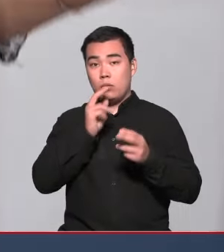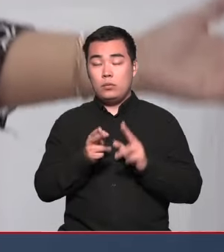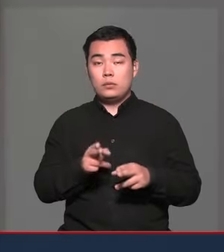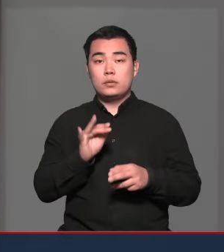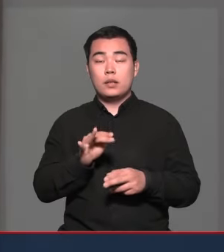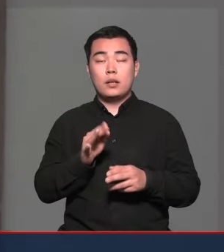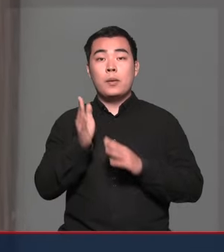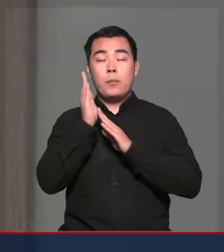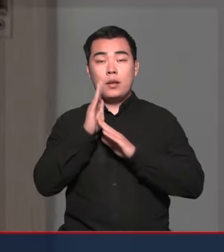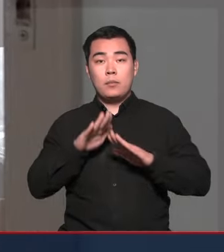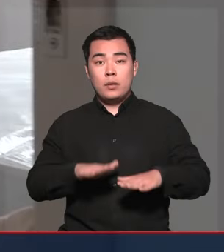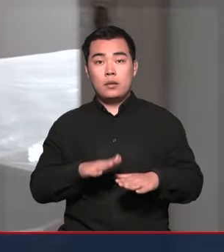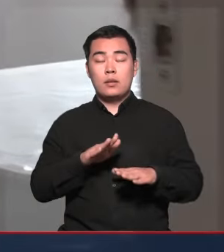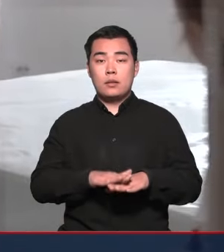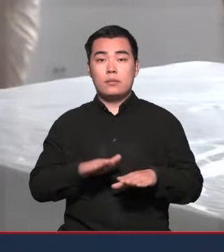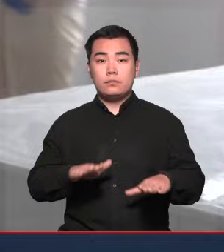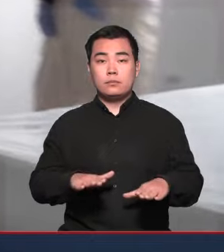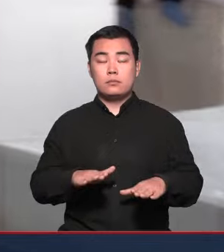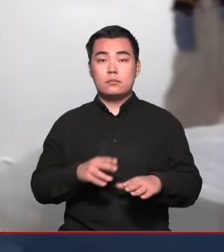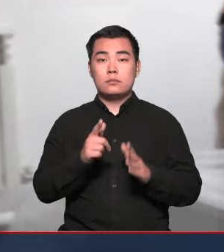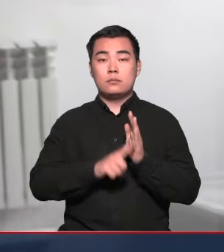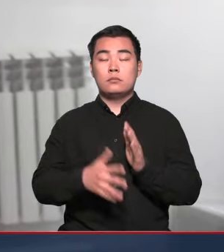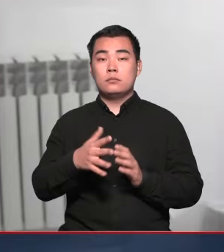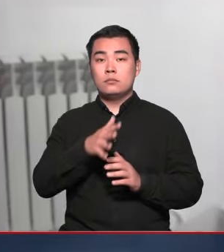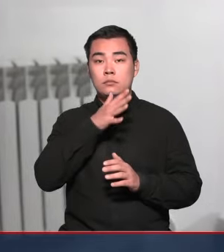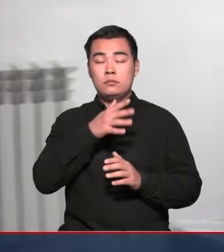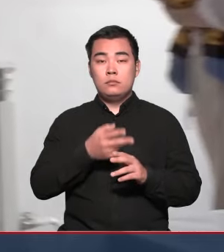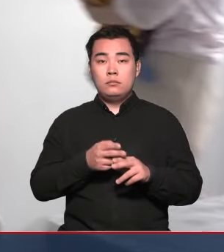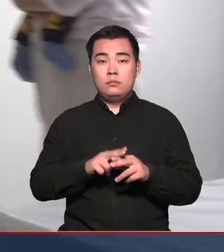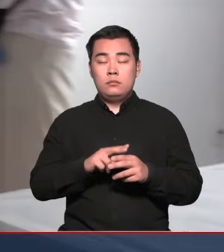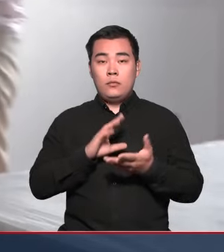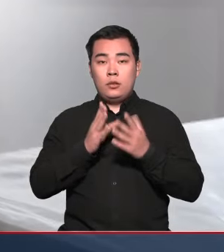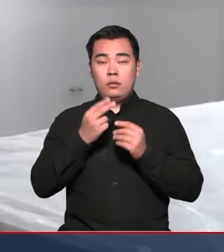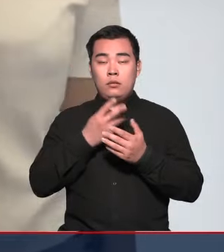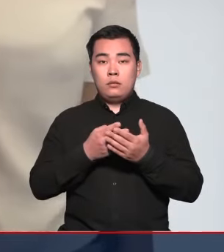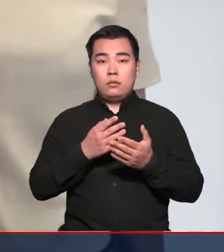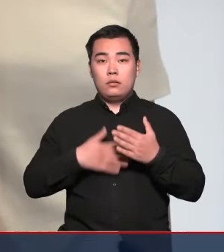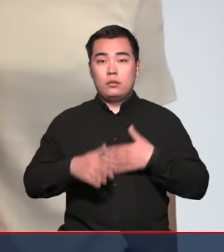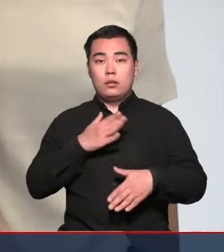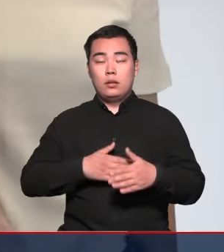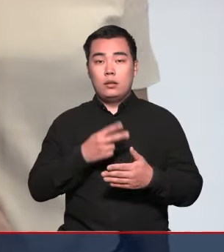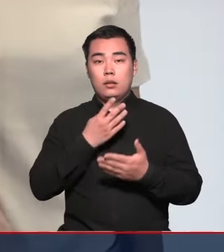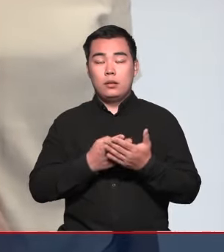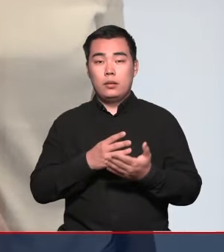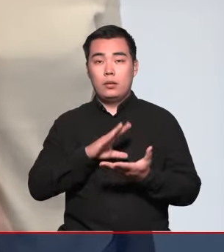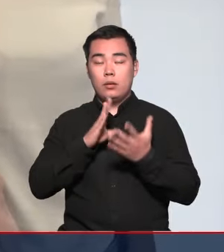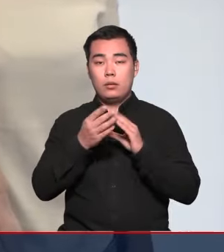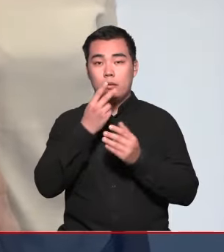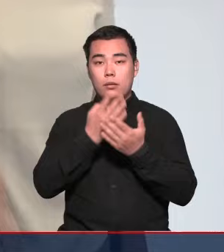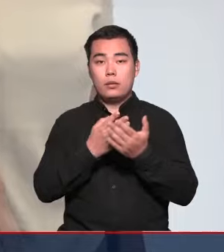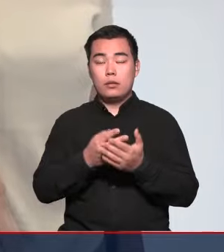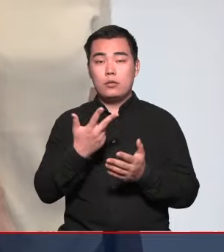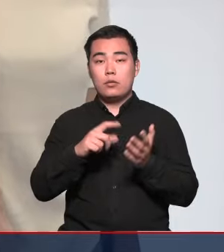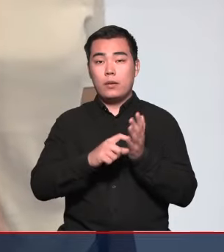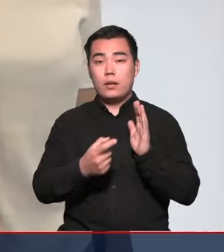мынау спальня етіскей. 75 жастағы Гүлжауыр Әмірованың қуанышы қойнына сыймай тұр. Зейнеткерге 3